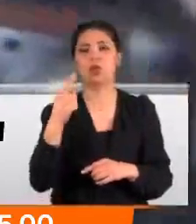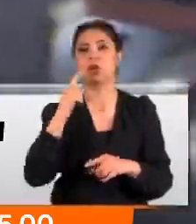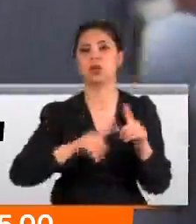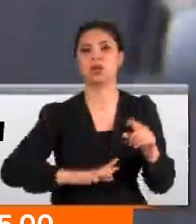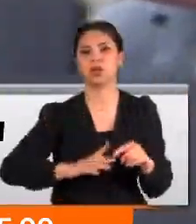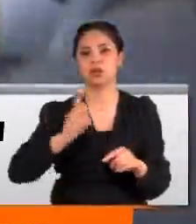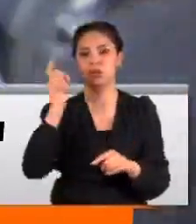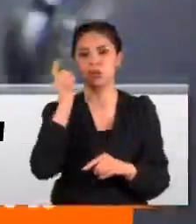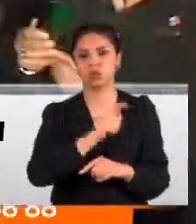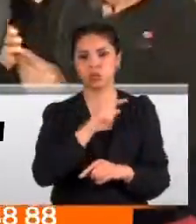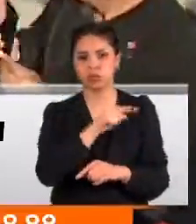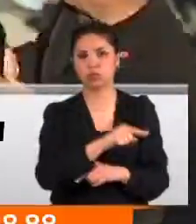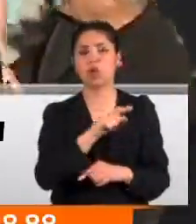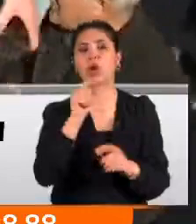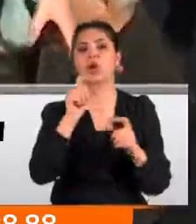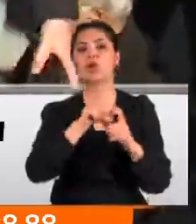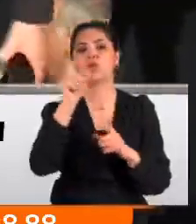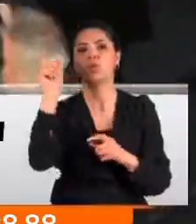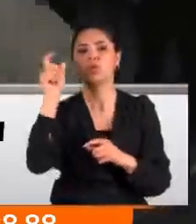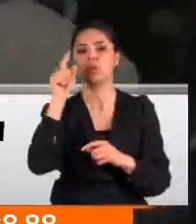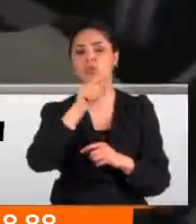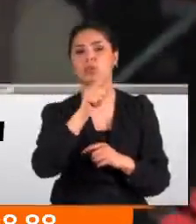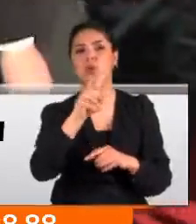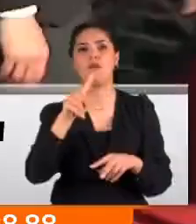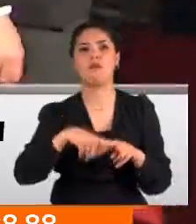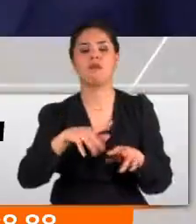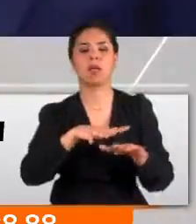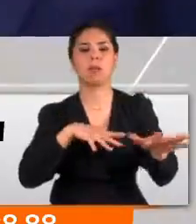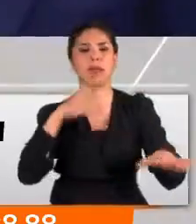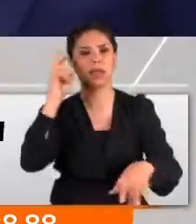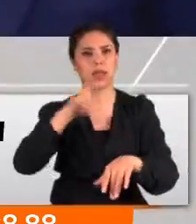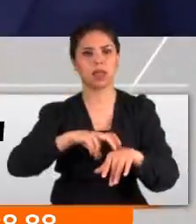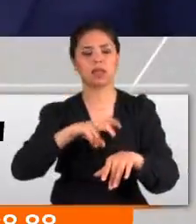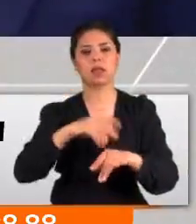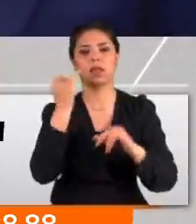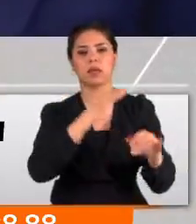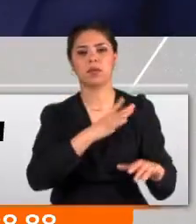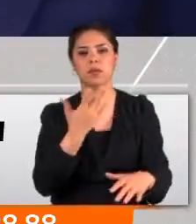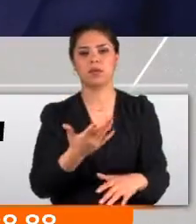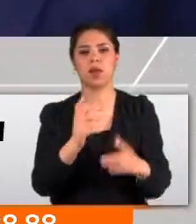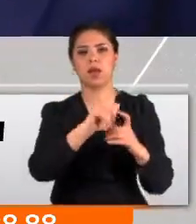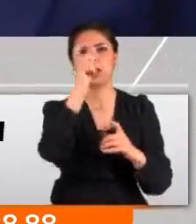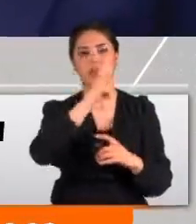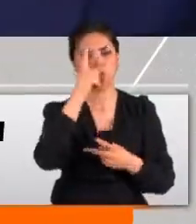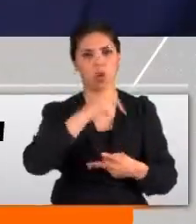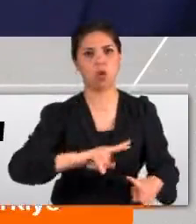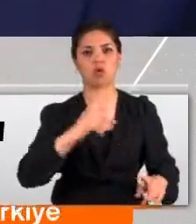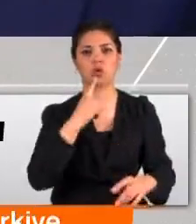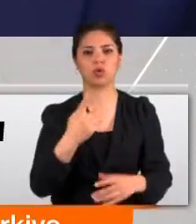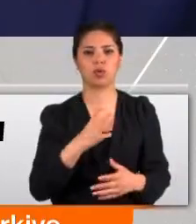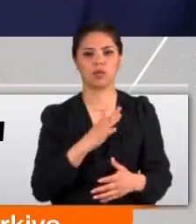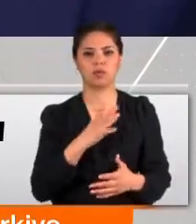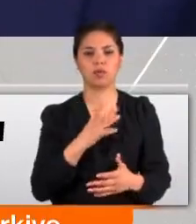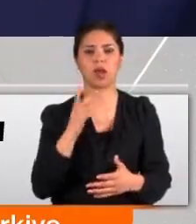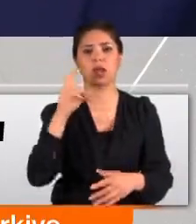Kandil destekli pazarlığına Van mitingini hatırlatarak tepki gösterdi. CHP'liler Van'da Seleo özgürlük veya